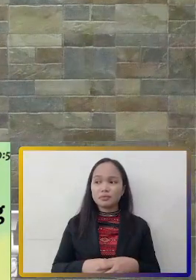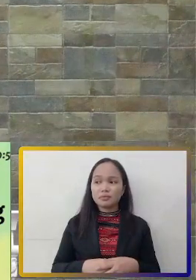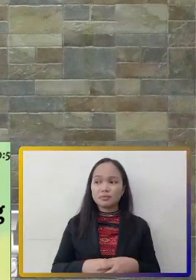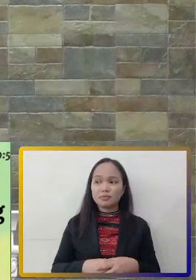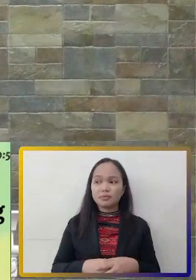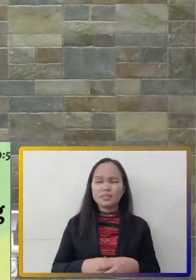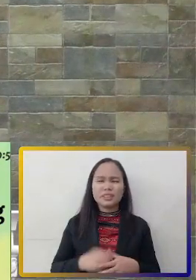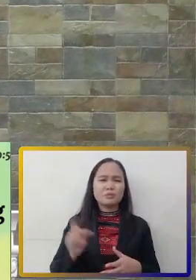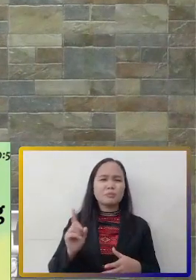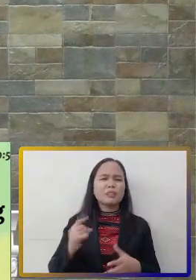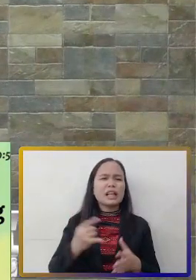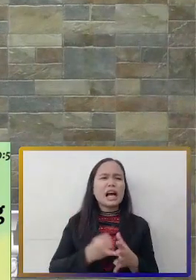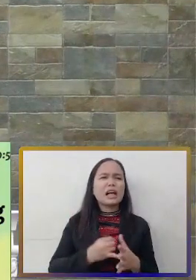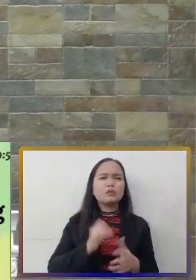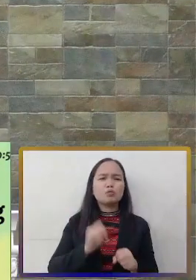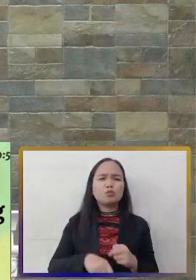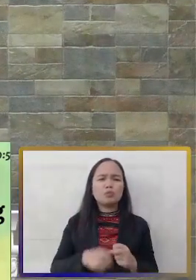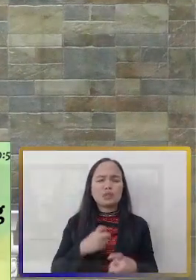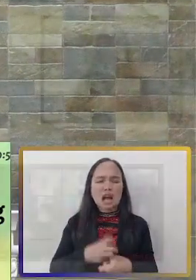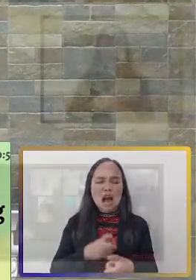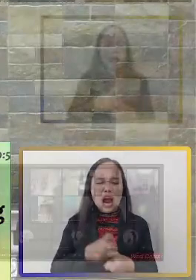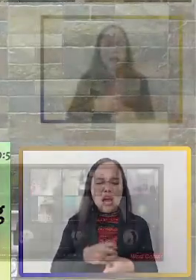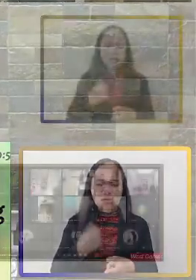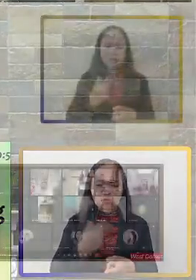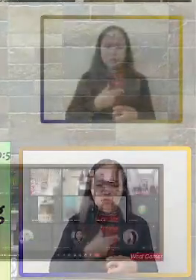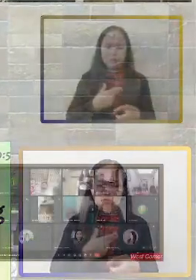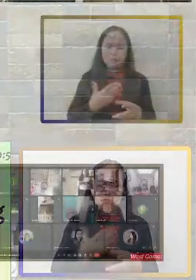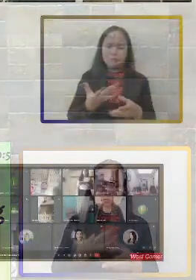It's so hard for us to put our trust